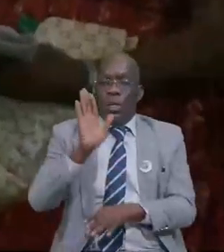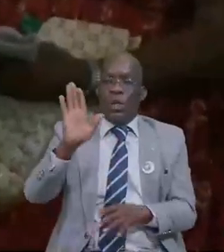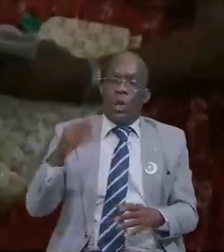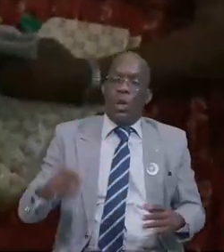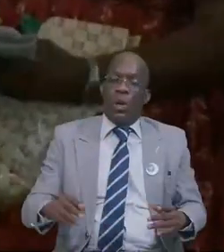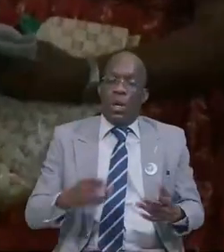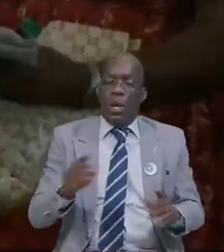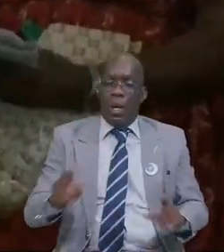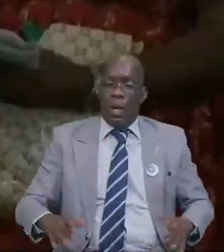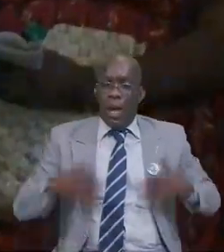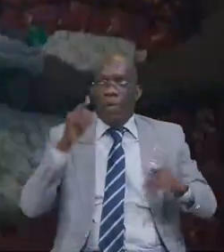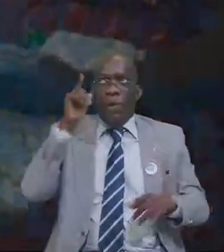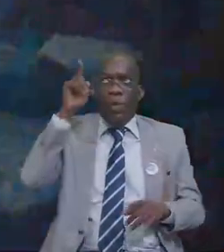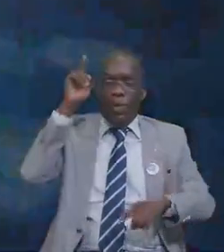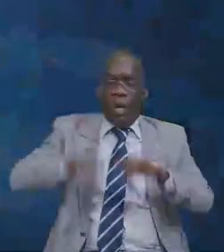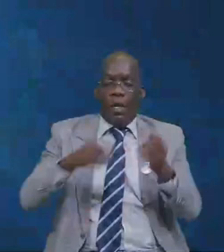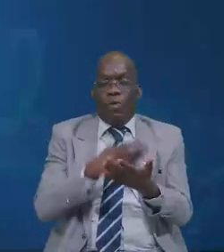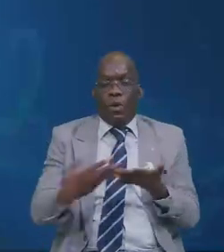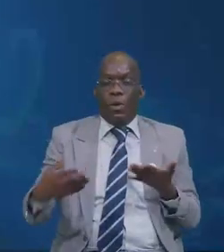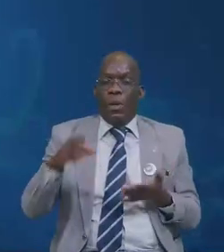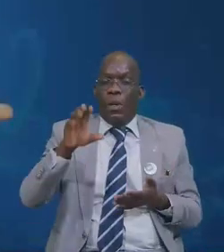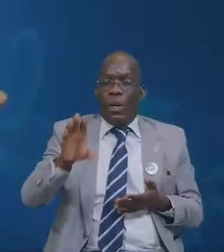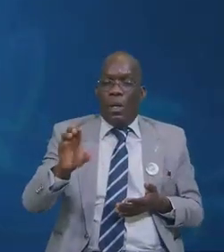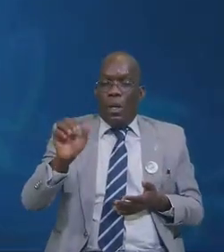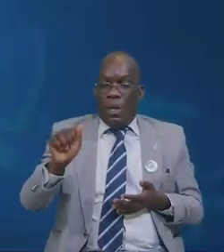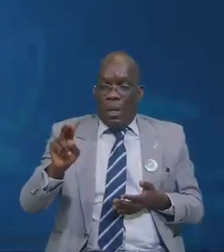échouer. Le cancer va partir.